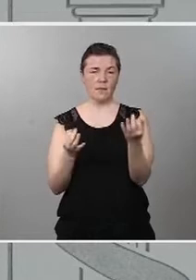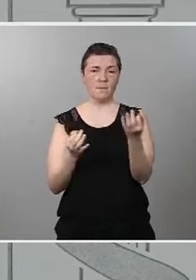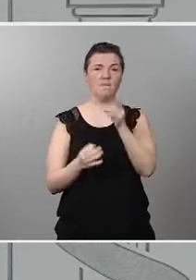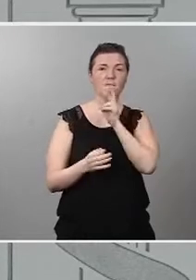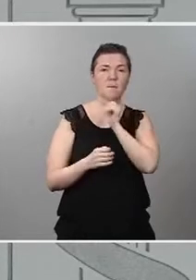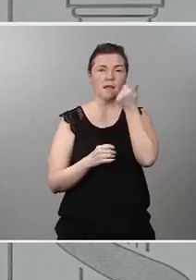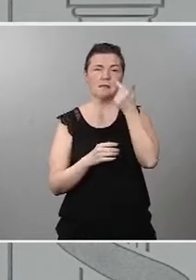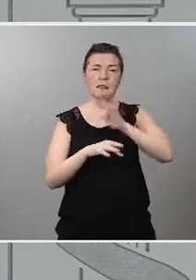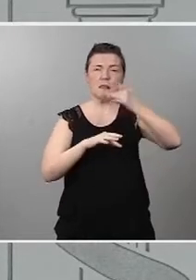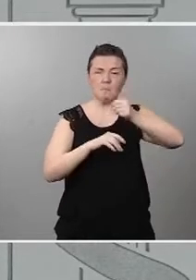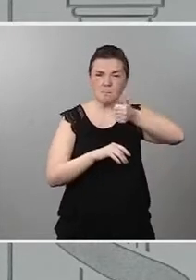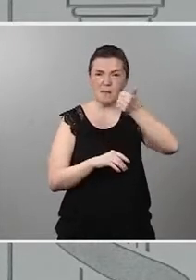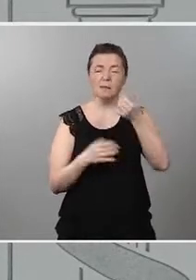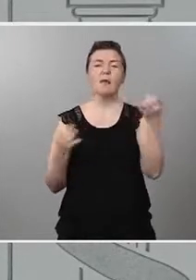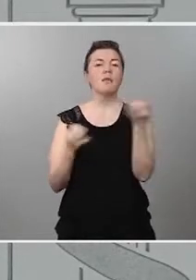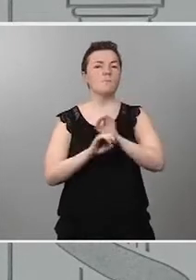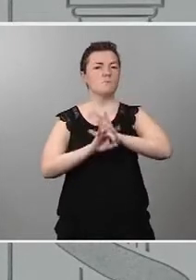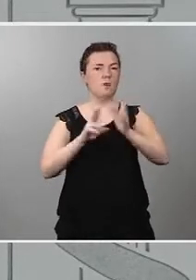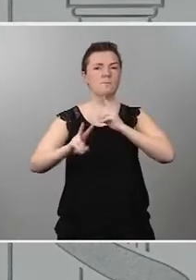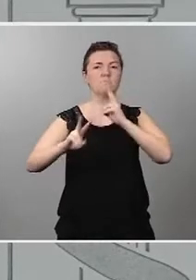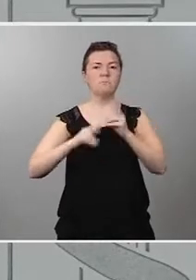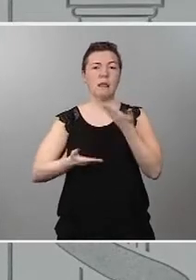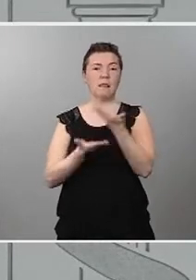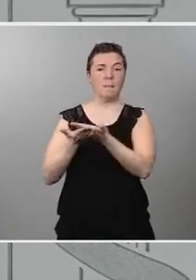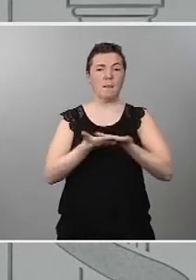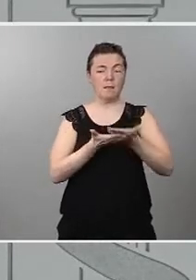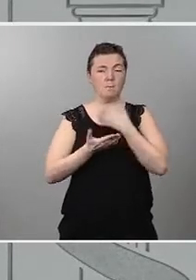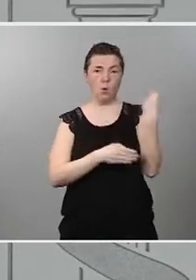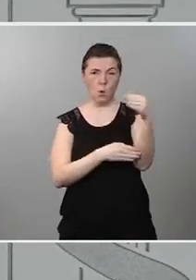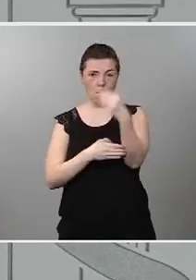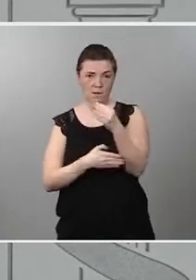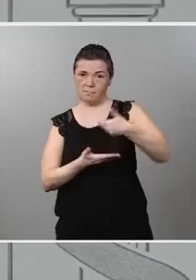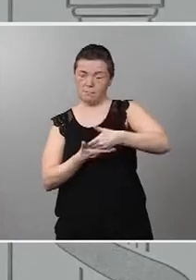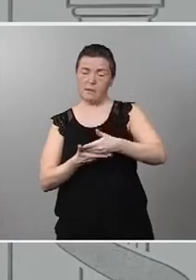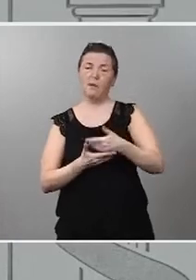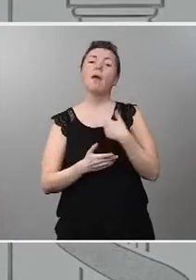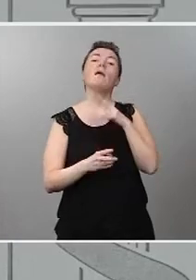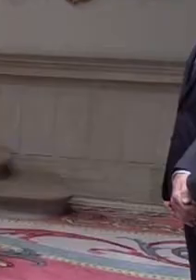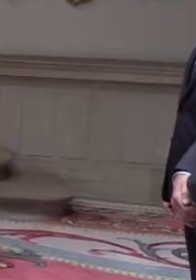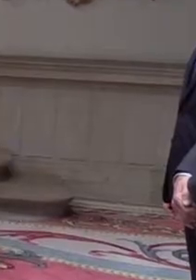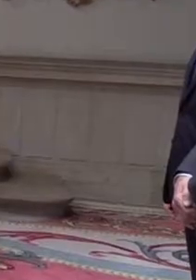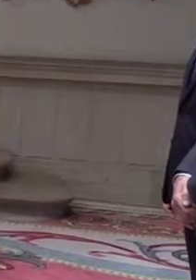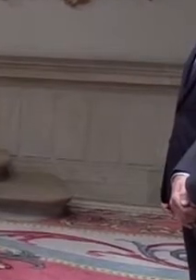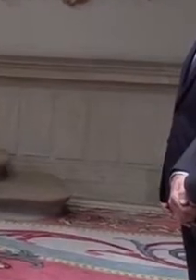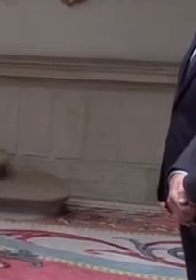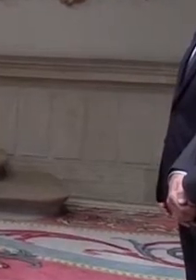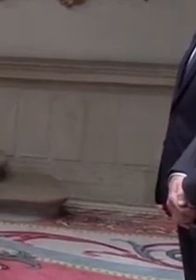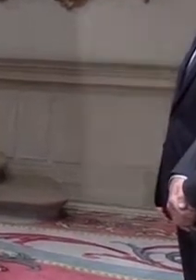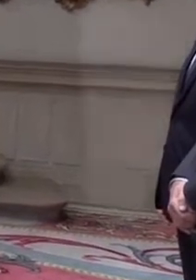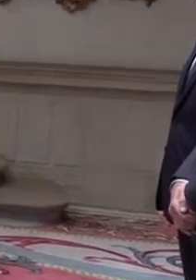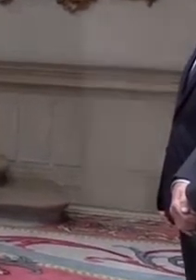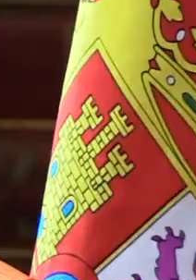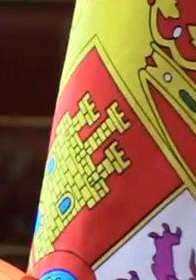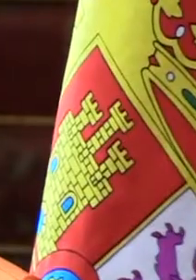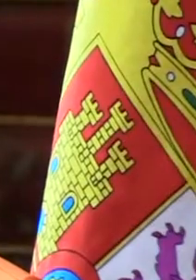μας. Οφείλουμε να δώσουμε στους νέους μας τις ευκαιρίες που τους αξίζουν. Τους τελευταίους